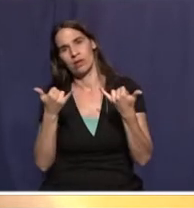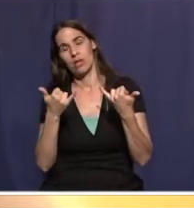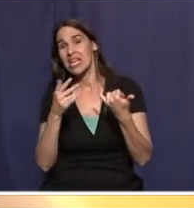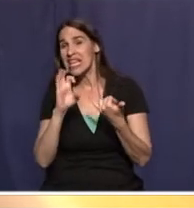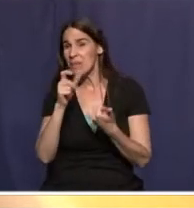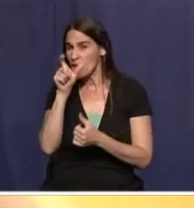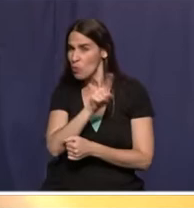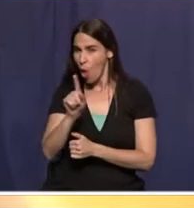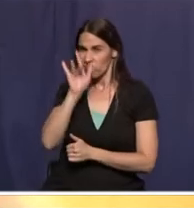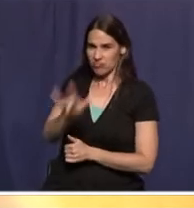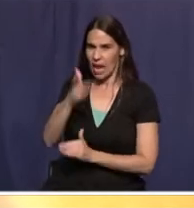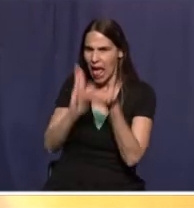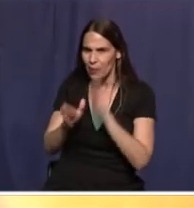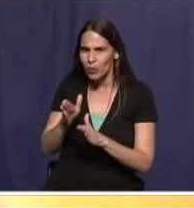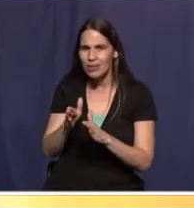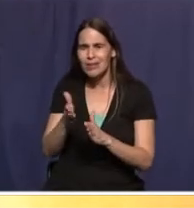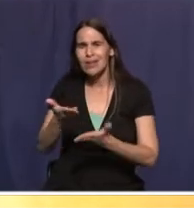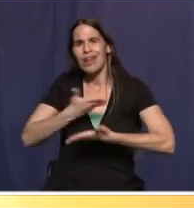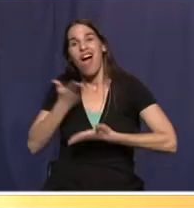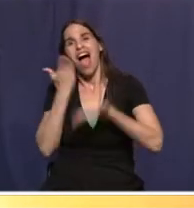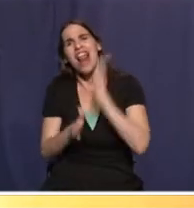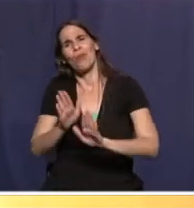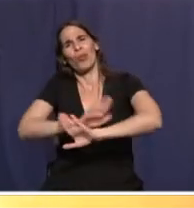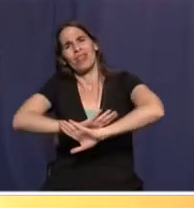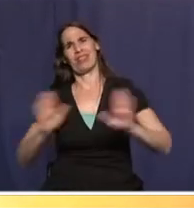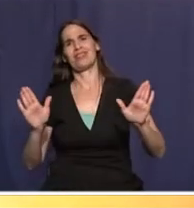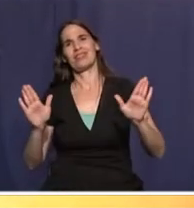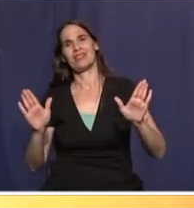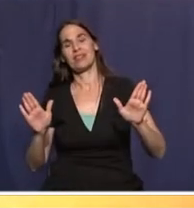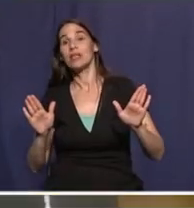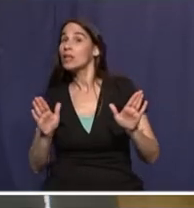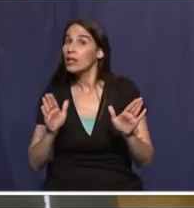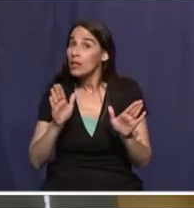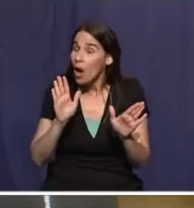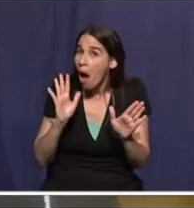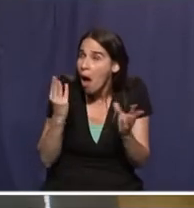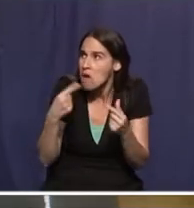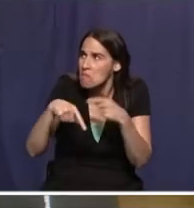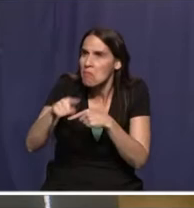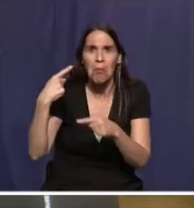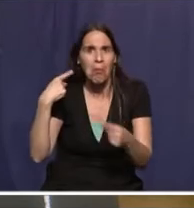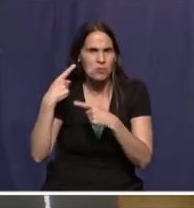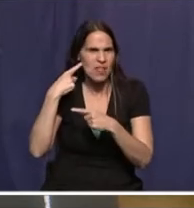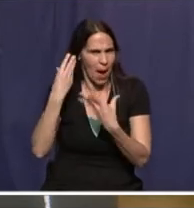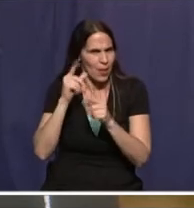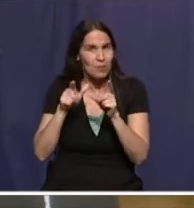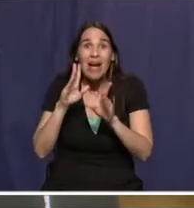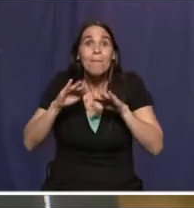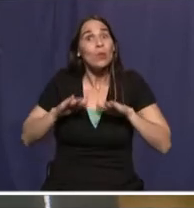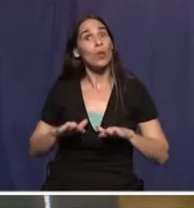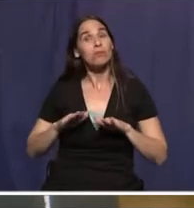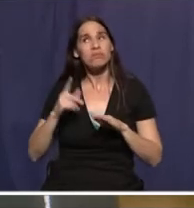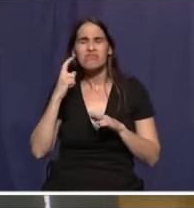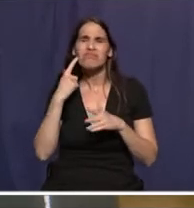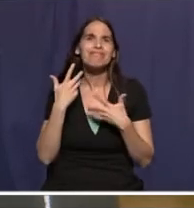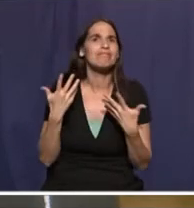מגנה אלימות, מקבל אלימות נקודה. כל כך הרבה פעמים שמעתי השבוע, אפילו מאנשים מתונים שאיבדו